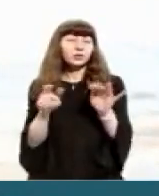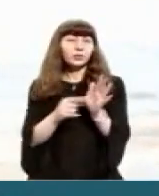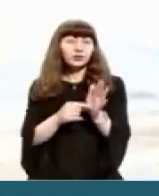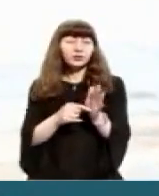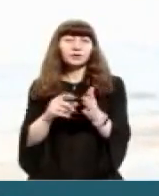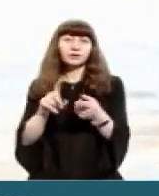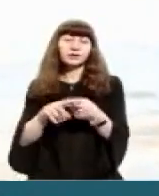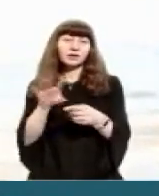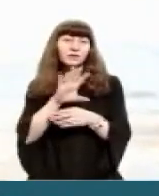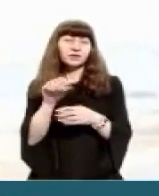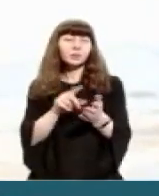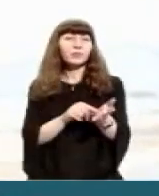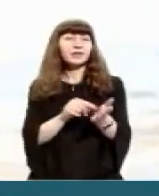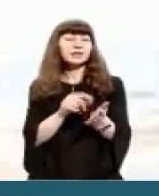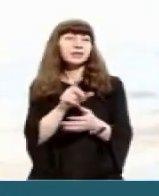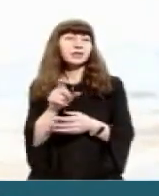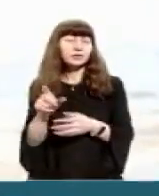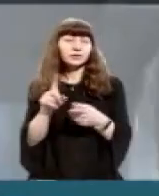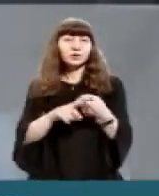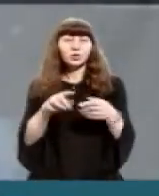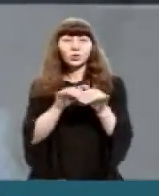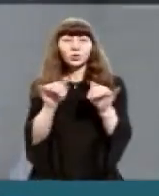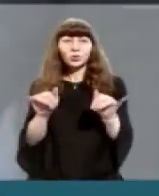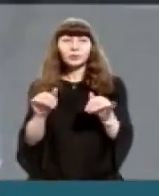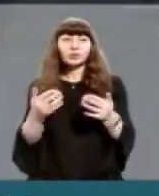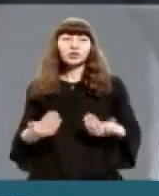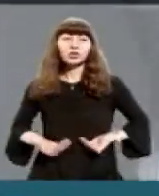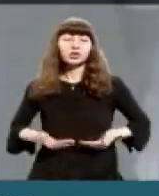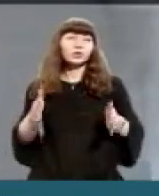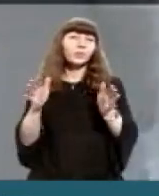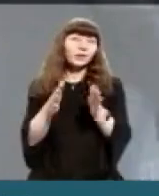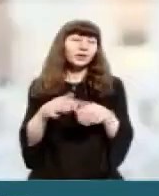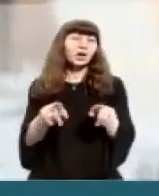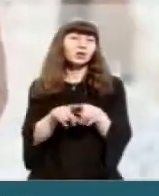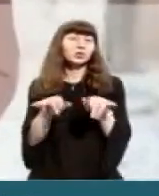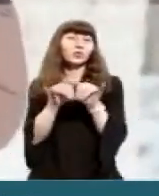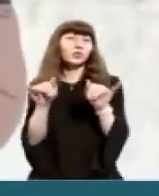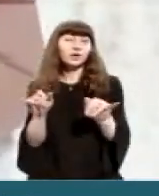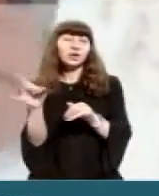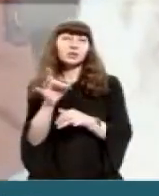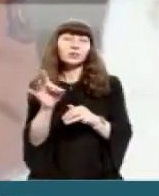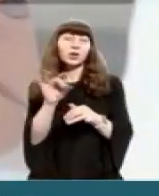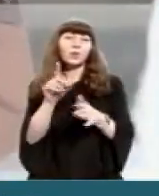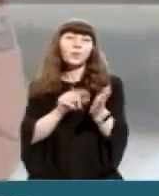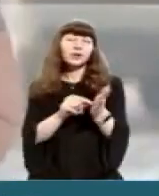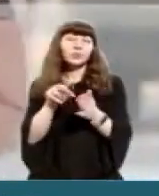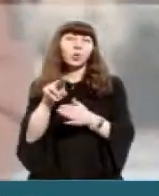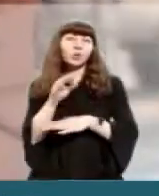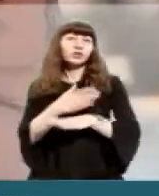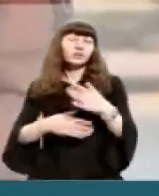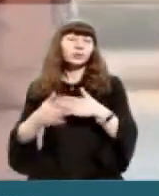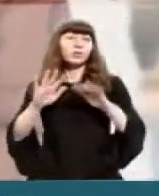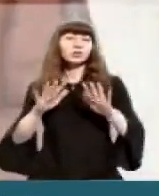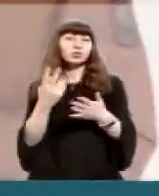2,2 миллионов пенсионеров. В связи с увеличением размера прожиточного минимума также повышены размеры пособий по инвалидности и по случаю